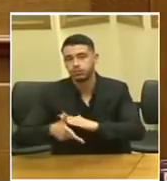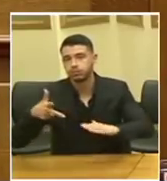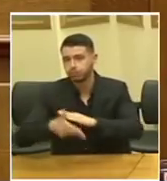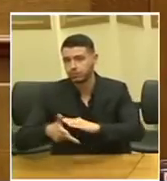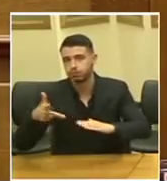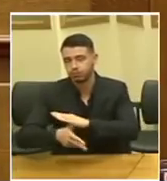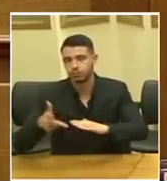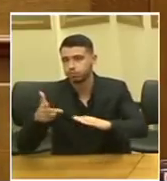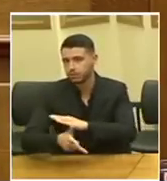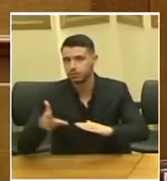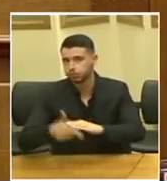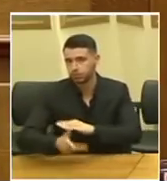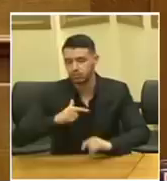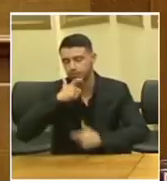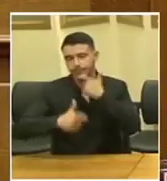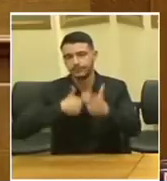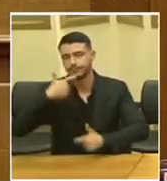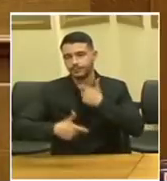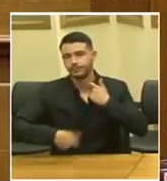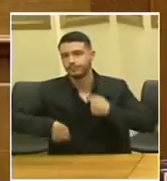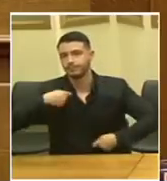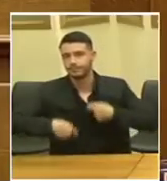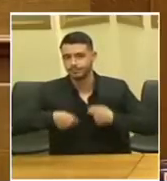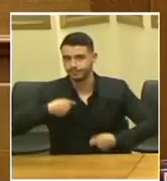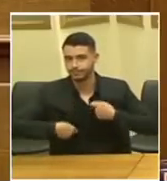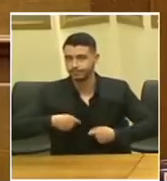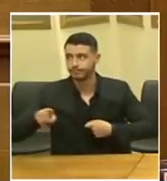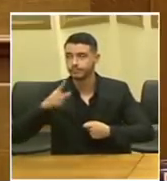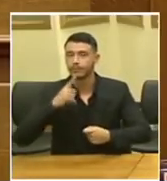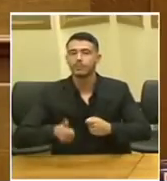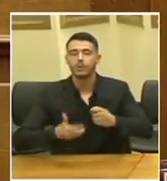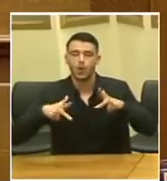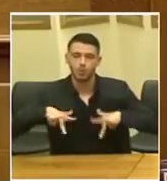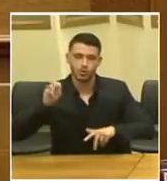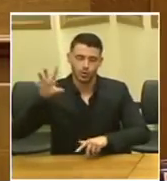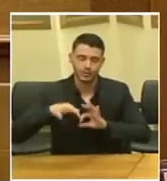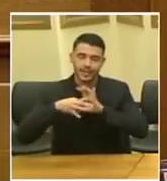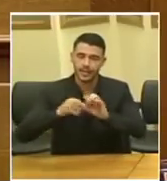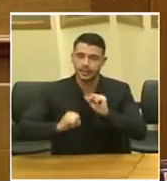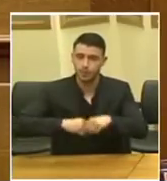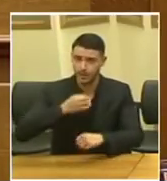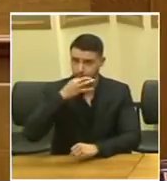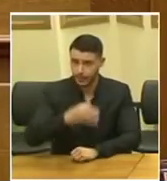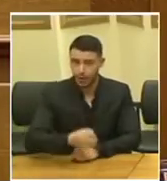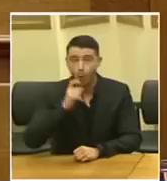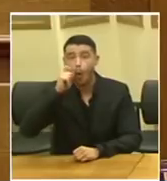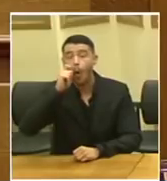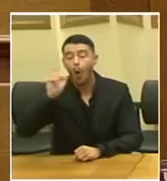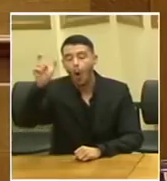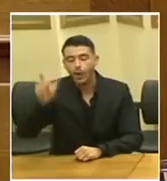εσάς. Μα λοιπόν, πέμπτη ολομέλεια και τρίτο γύρο θα πούμε τώρα. Ελάτε. Ο κύριος Αβέροφ,